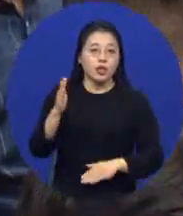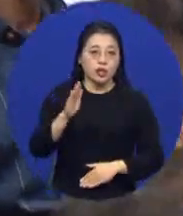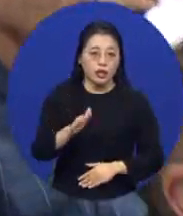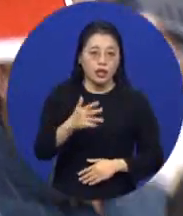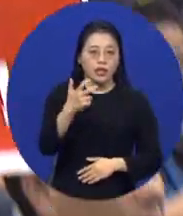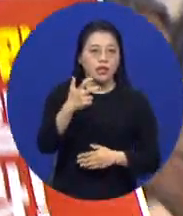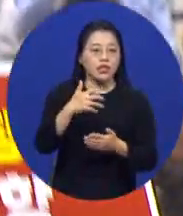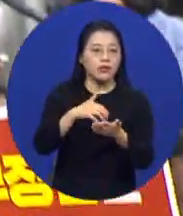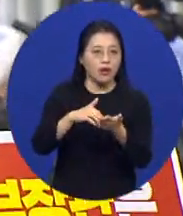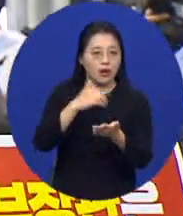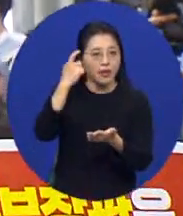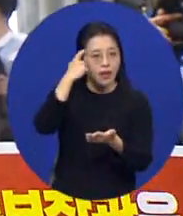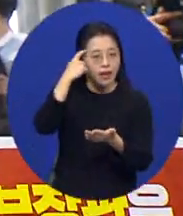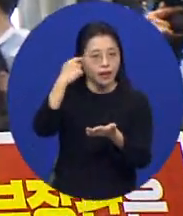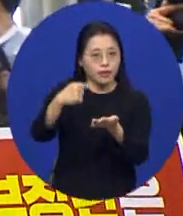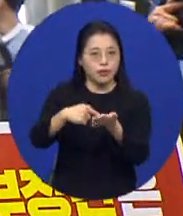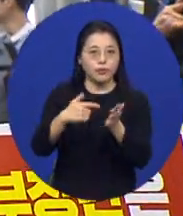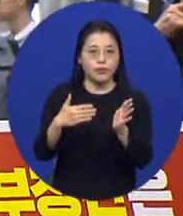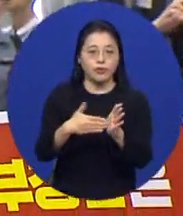70여권이 접수됐습니다